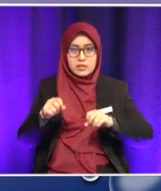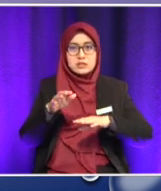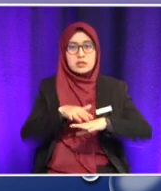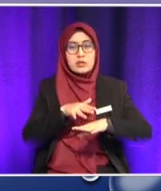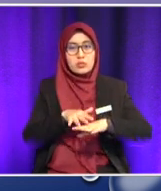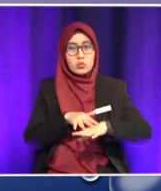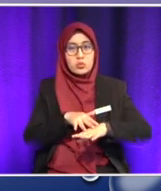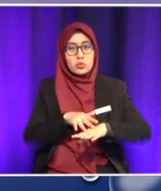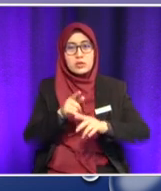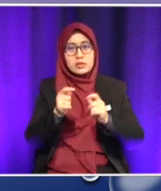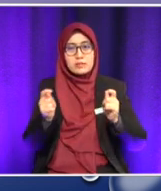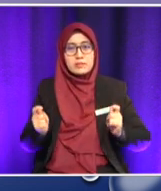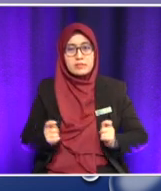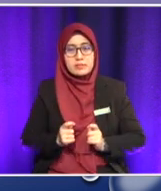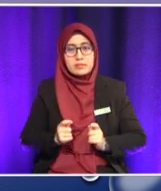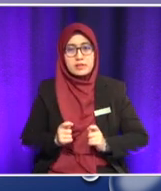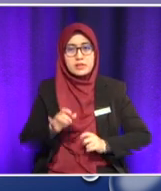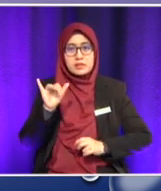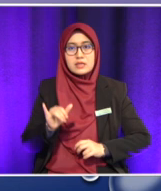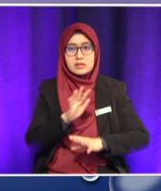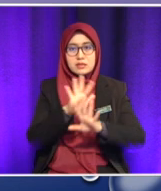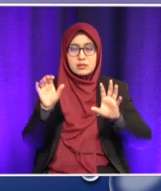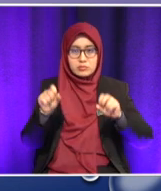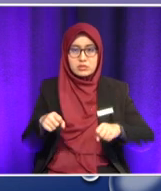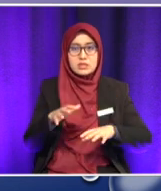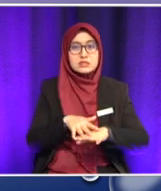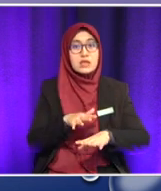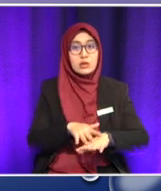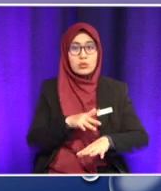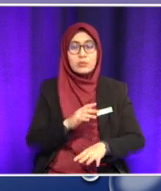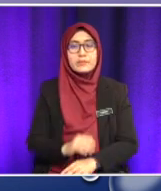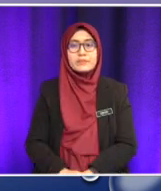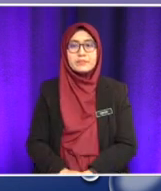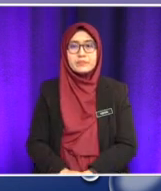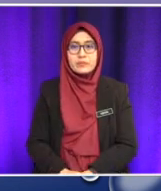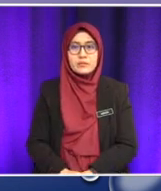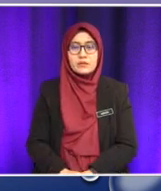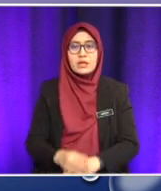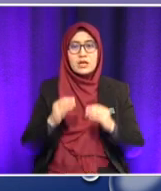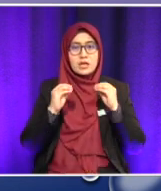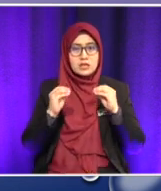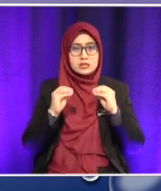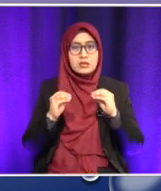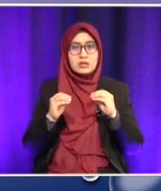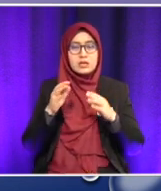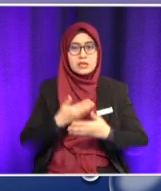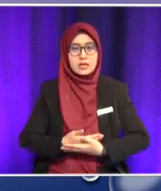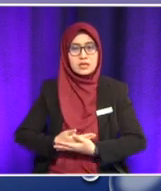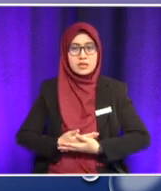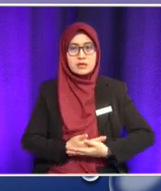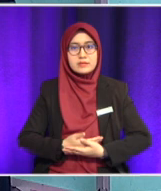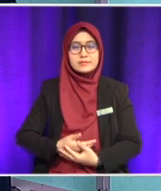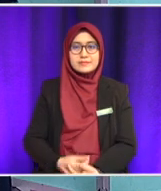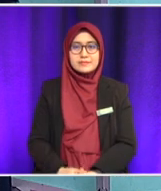ajak anda mengenai sentuhan selamat dan tidak selamat oke itu adalah standar